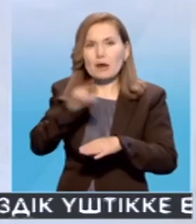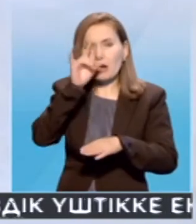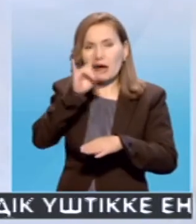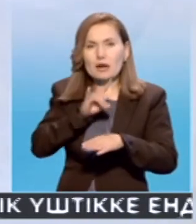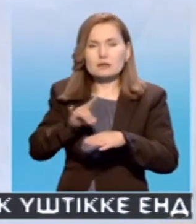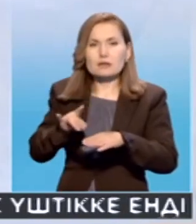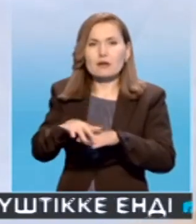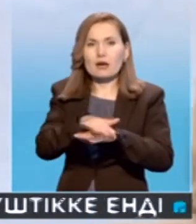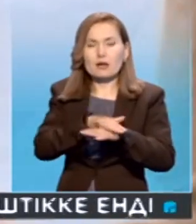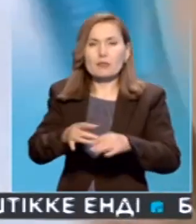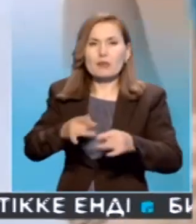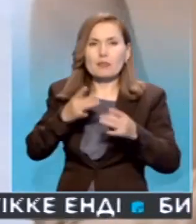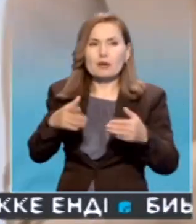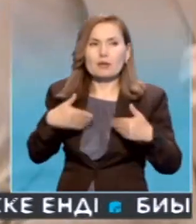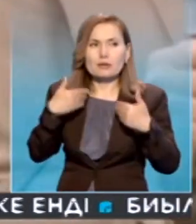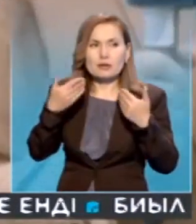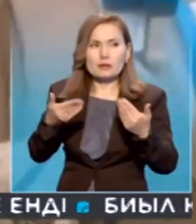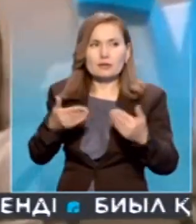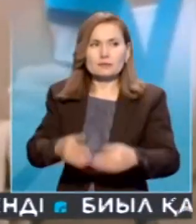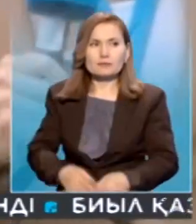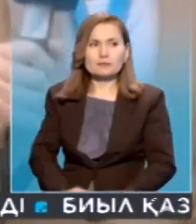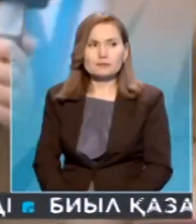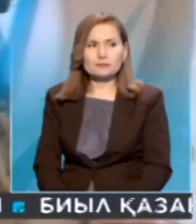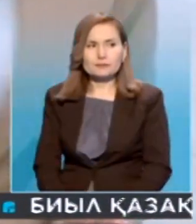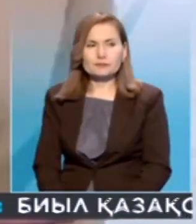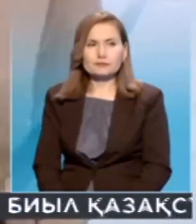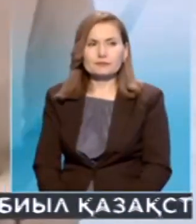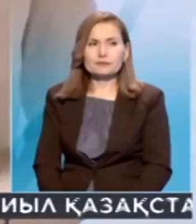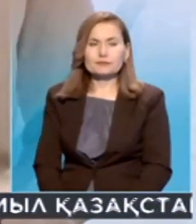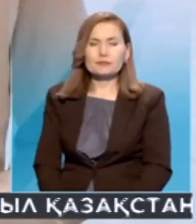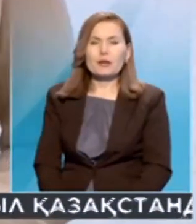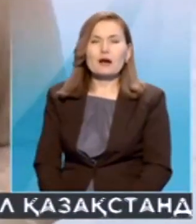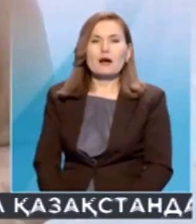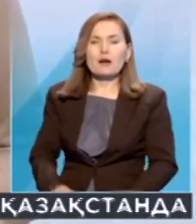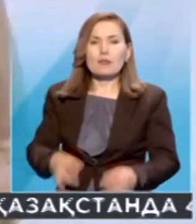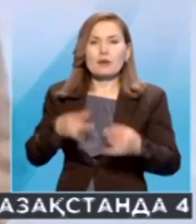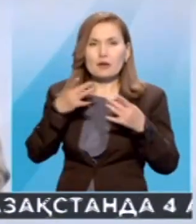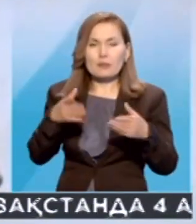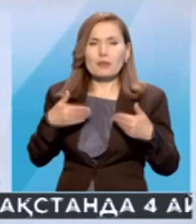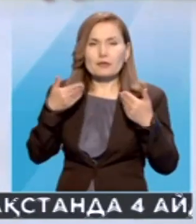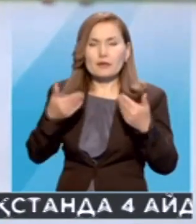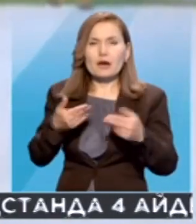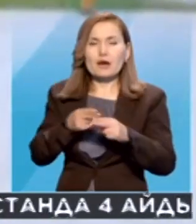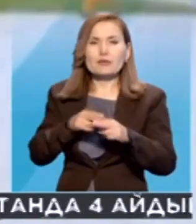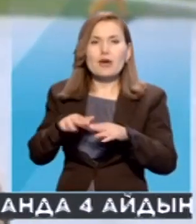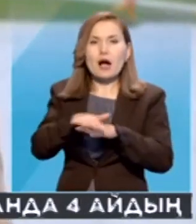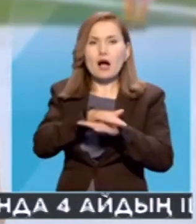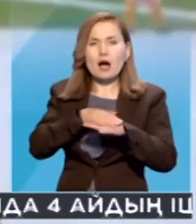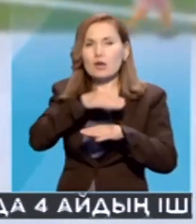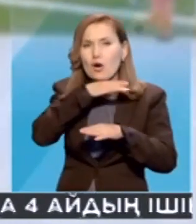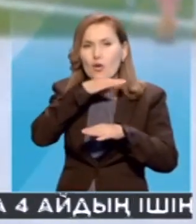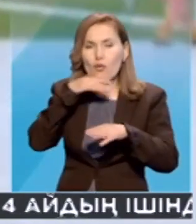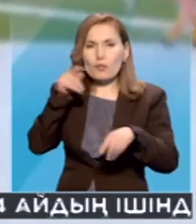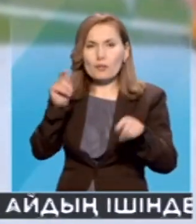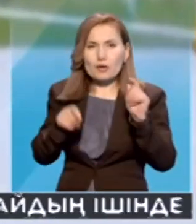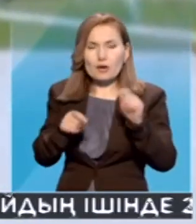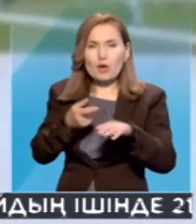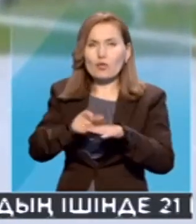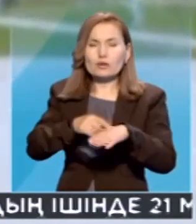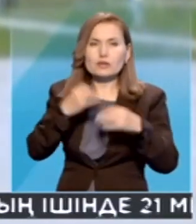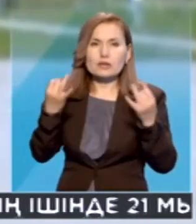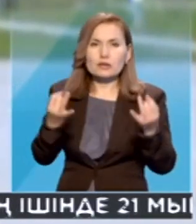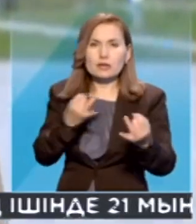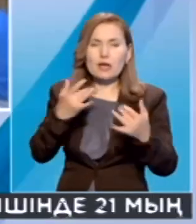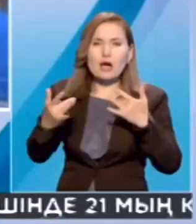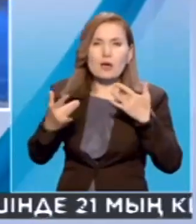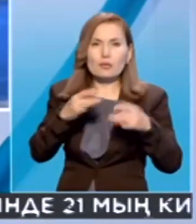halkın merekemen kutluktaymın. Ya mereke kutlu bolsun körmendir özleriñizge de. Şınmen halk arası öte köp jinaldı. Şara öte joğarı